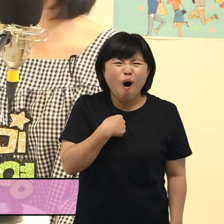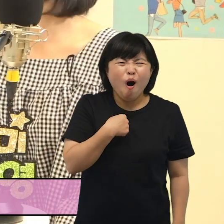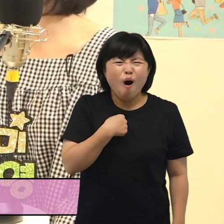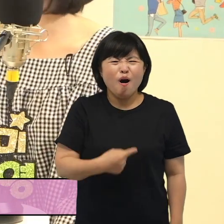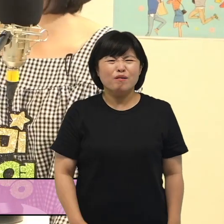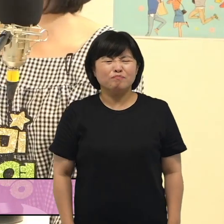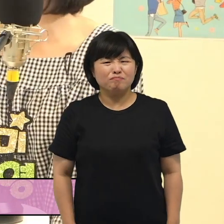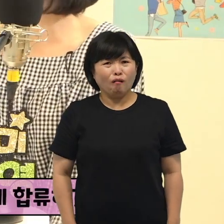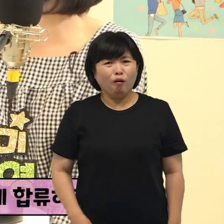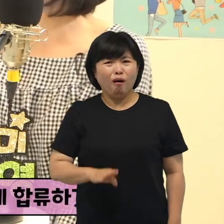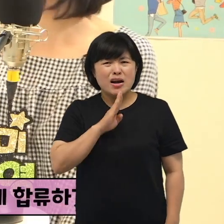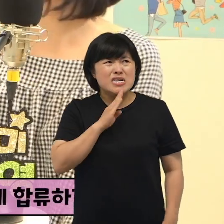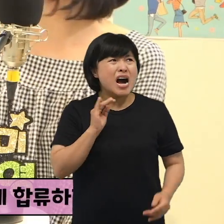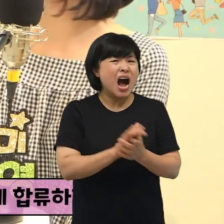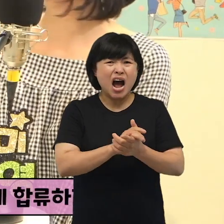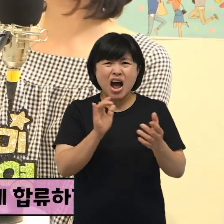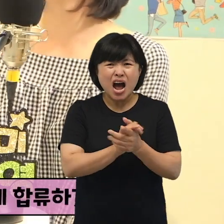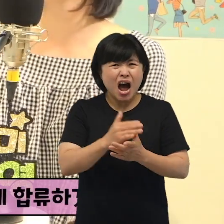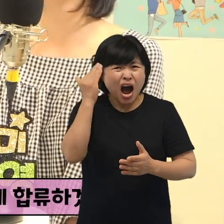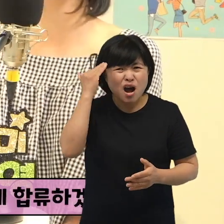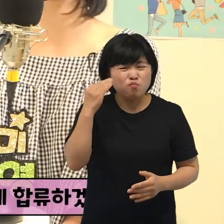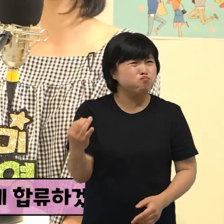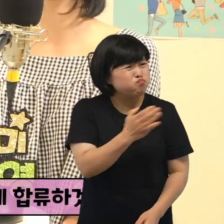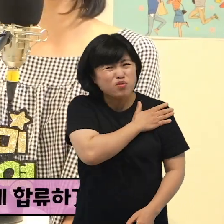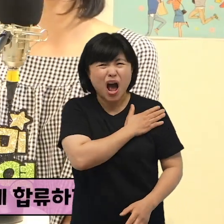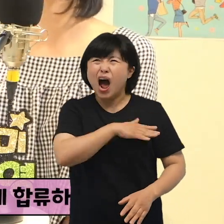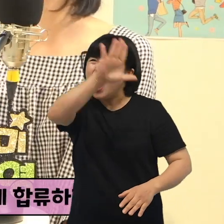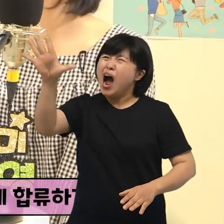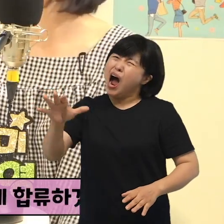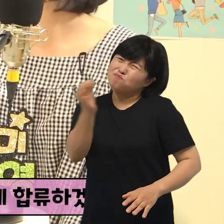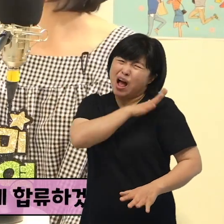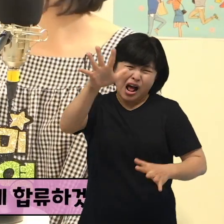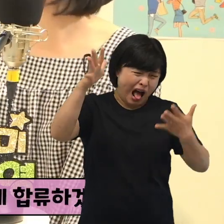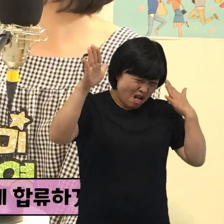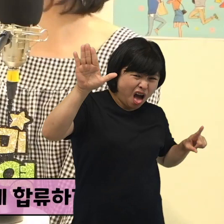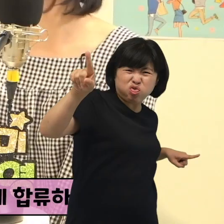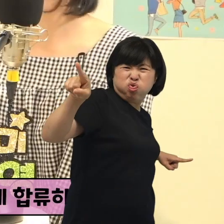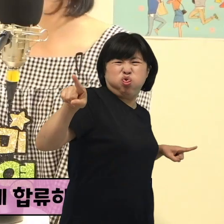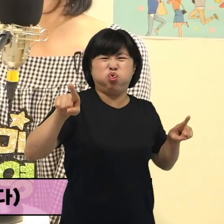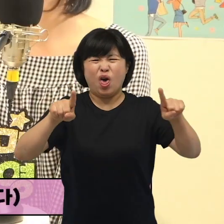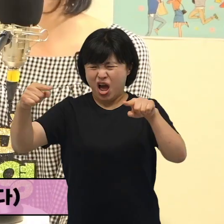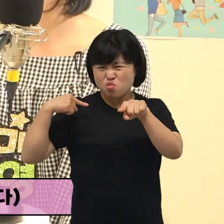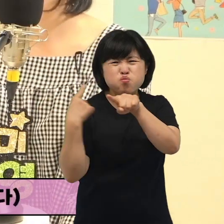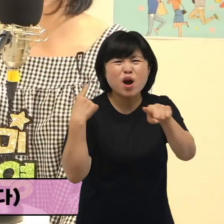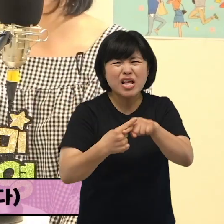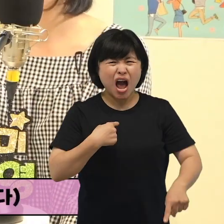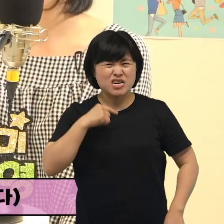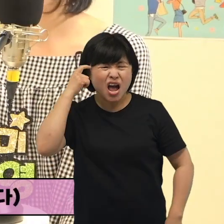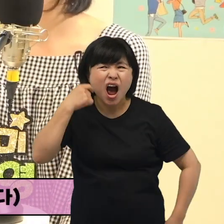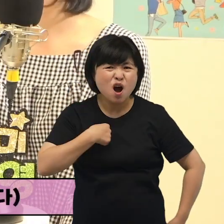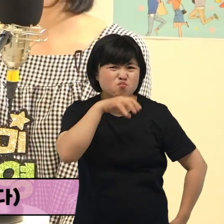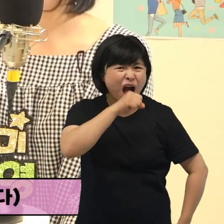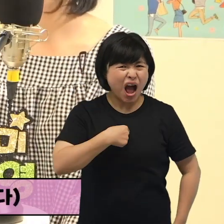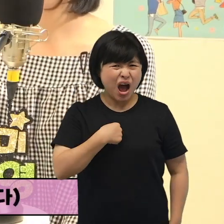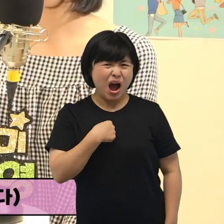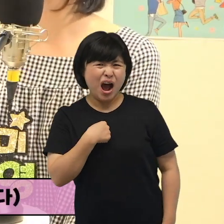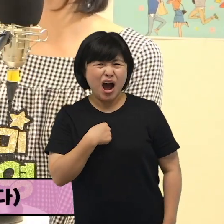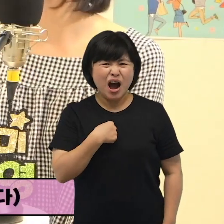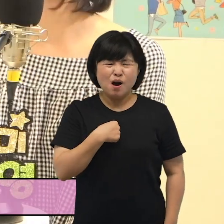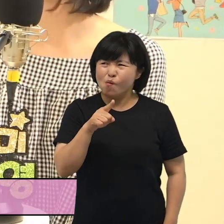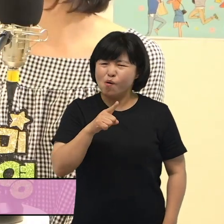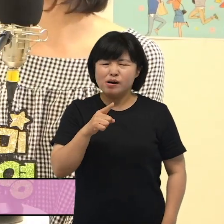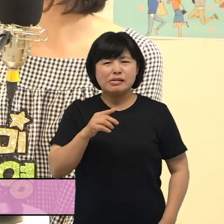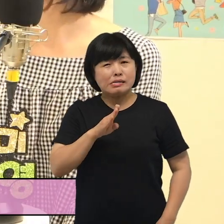아니요. 망하죠. 저는 최고다. 우리나라가 오히려 좋아. 선진 대열에 이제 합류하겠구나라는 생각을 들 정도로